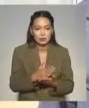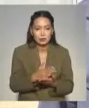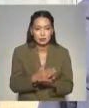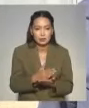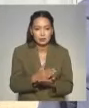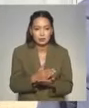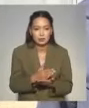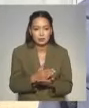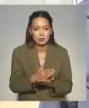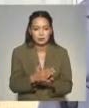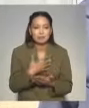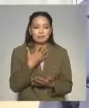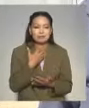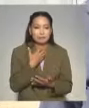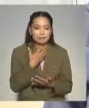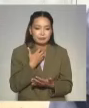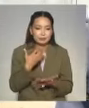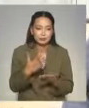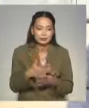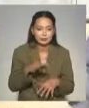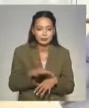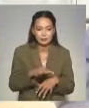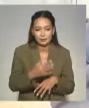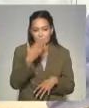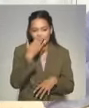көп ашитын арам. Іс қояды.